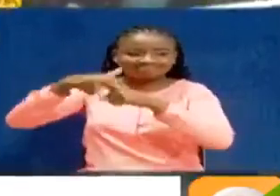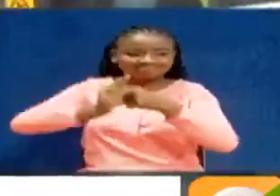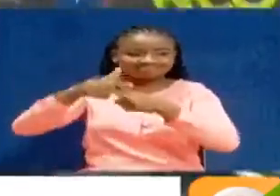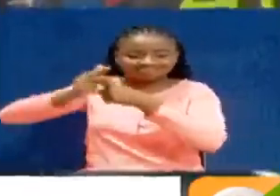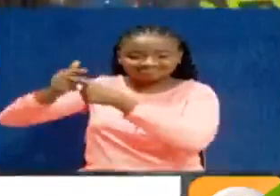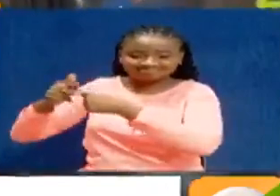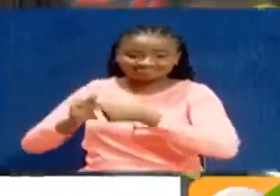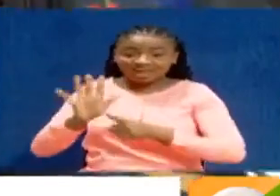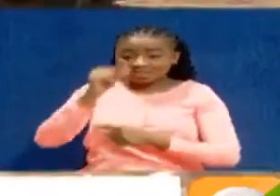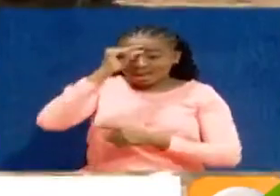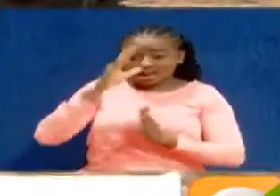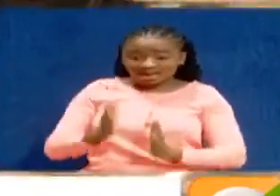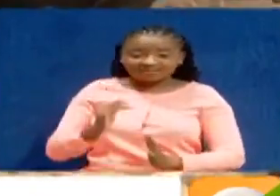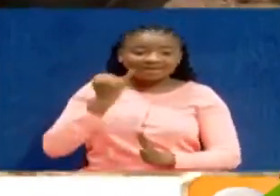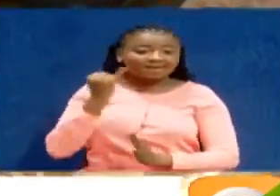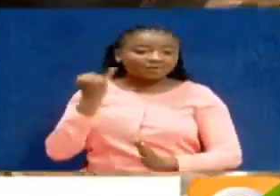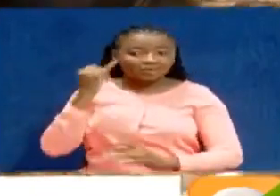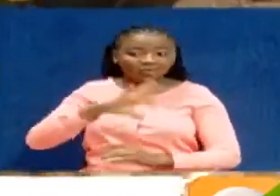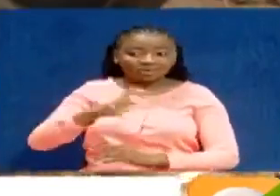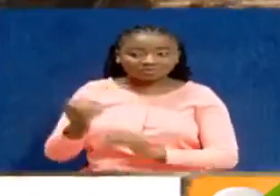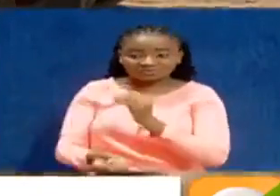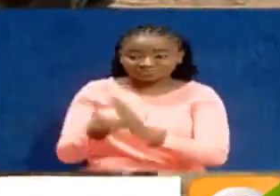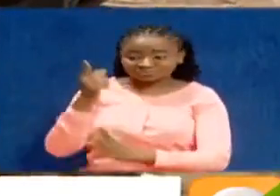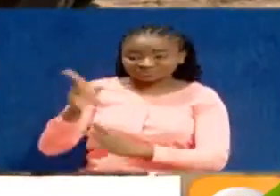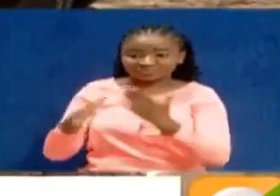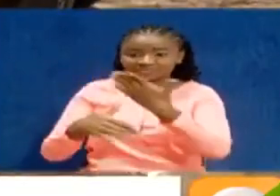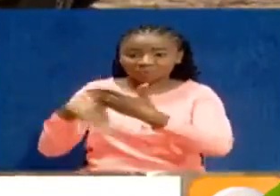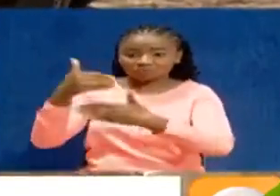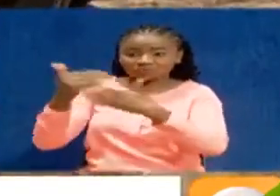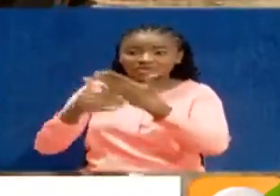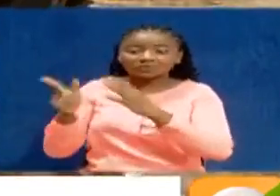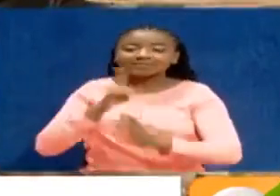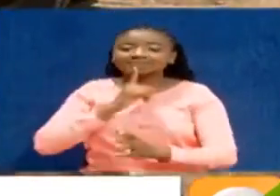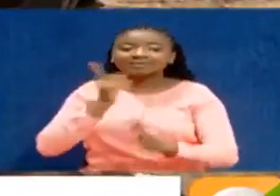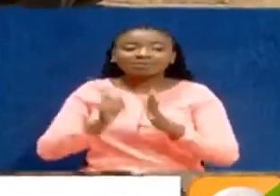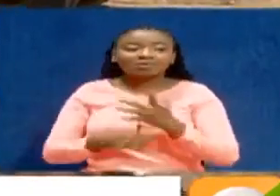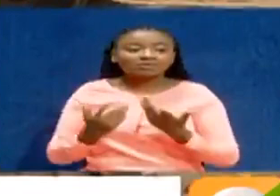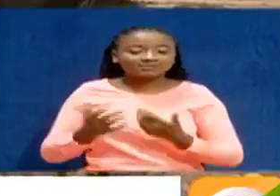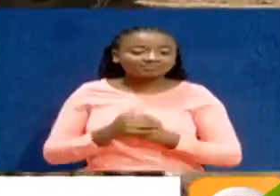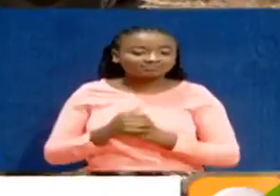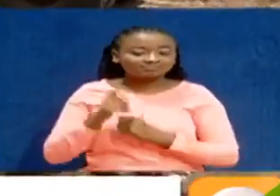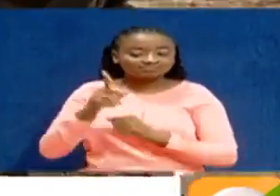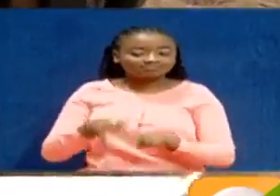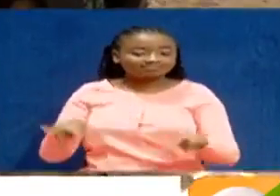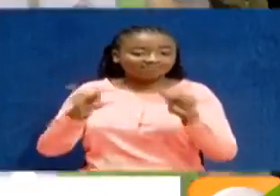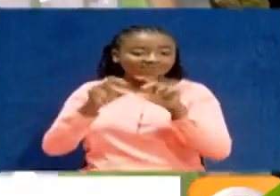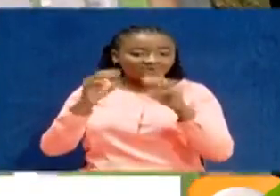Gavana wa kaunti ya Nakuru ambaye alizindua rasmi ujenzi huo anasema kuwa mradi huo utagharimu